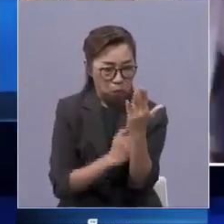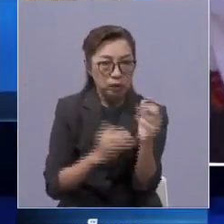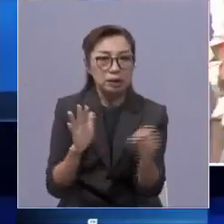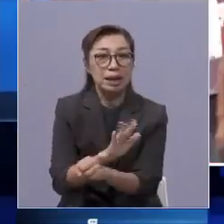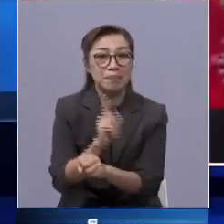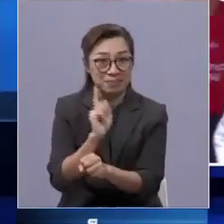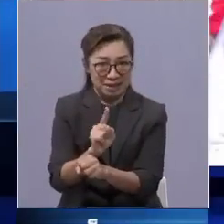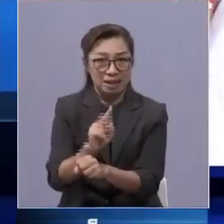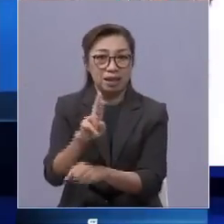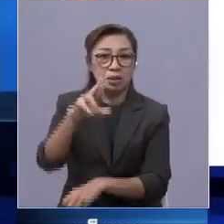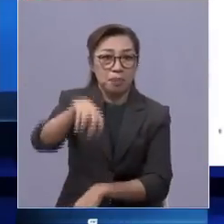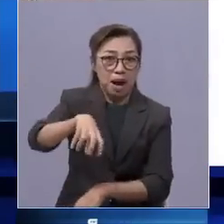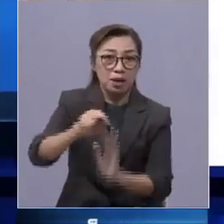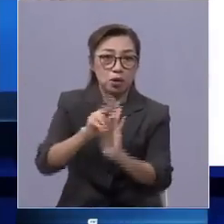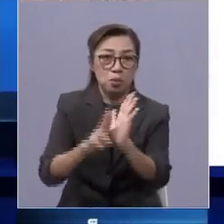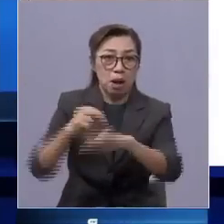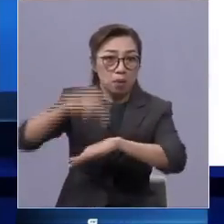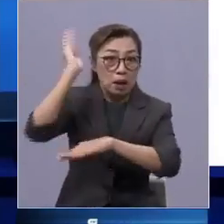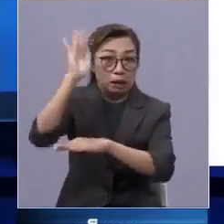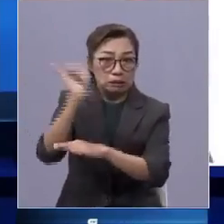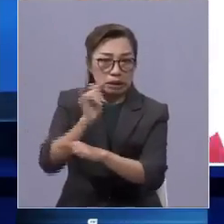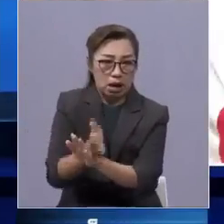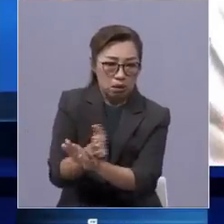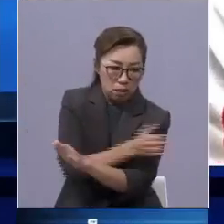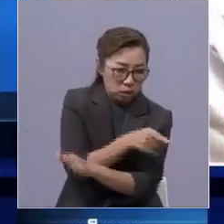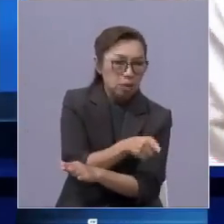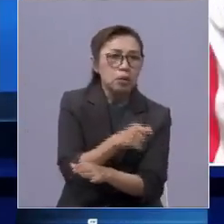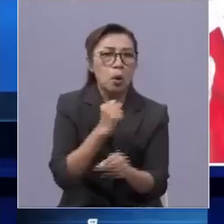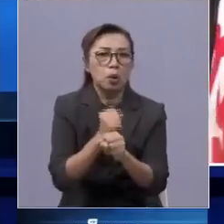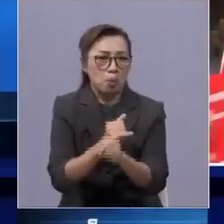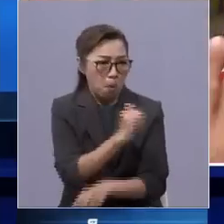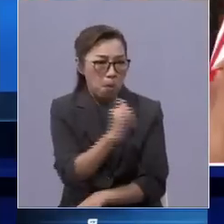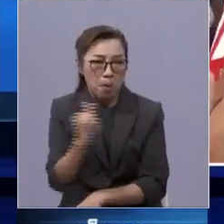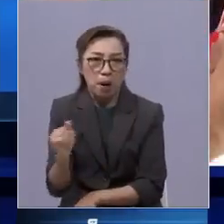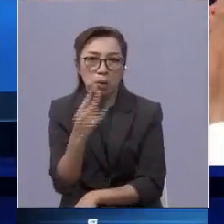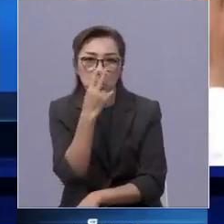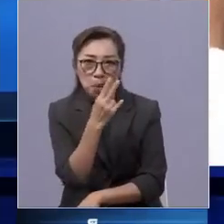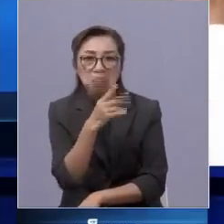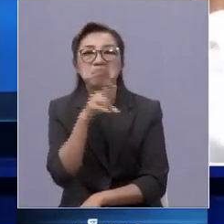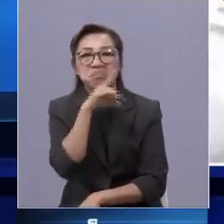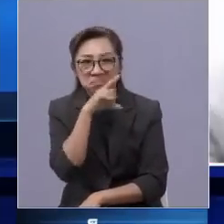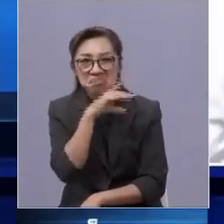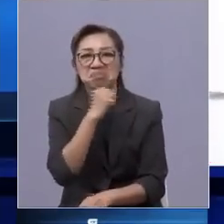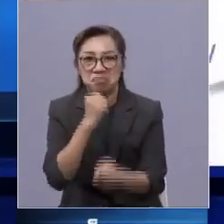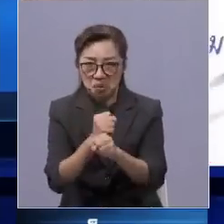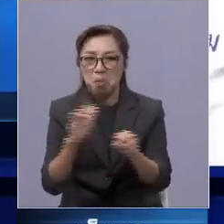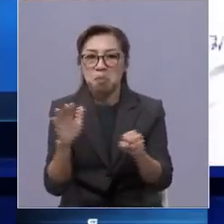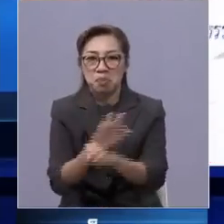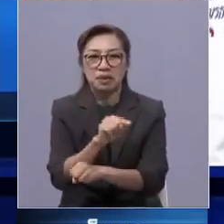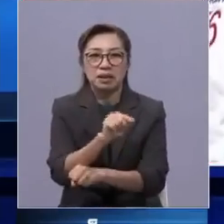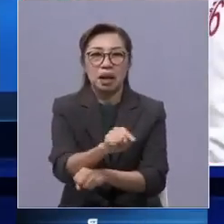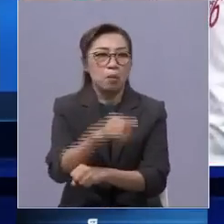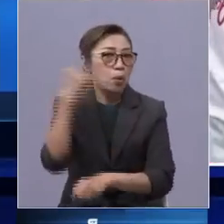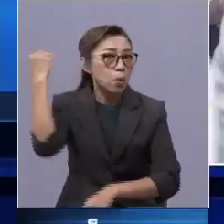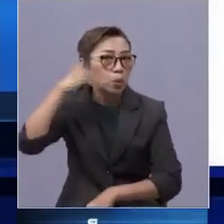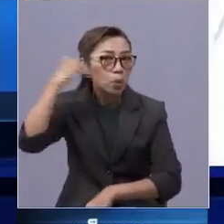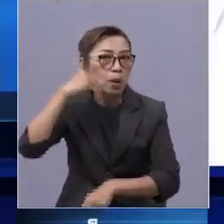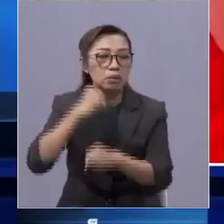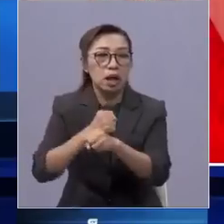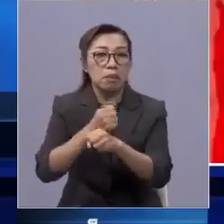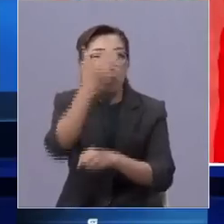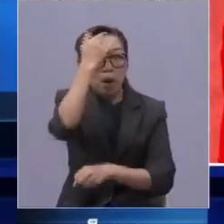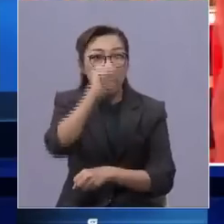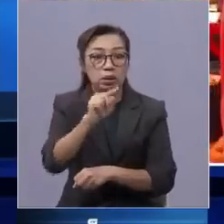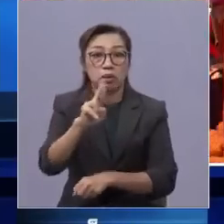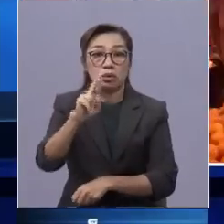ายเนี่ยอย่างที่เราบอกไปว่าถ้าให้คะแนนความขยันตอนนี้เร่งเครื่องเต็มร้อยนะไม่ได้เว้นว่างในแต่ละวันเลยเพราะว่าเดี๋ยววัน